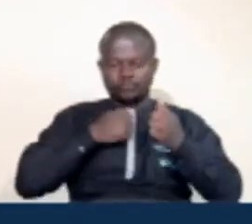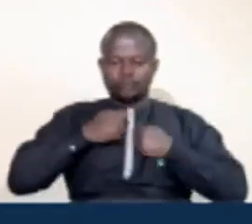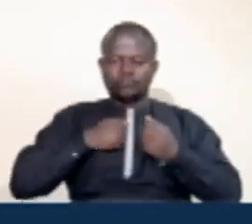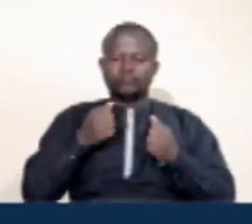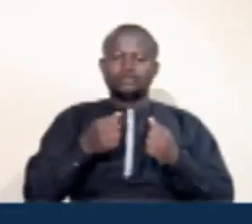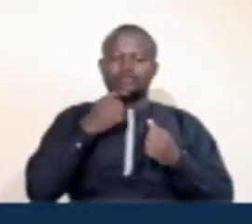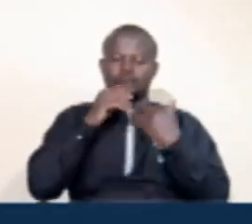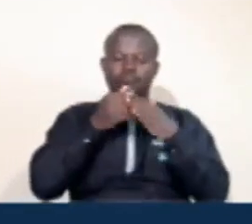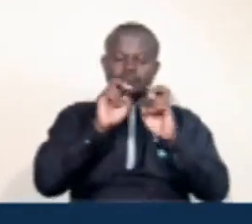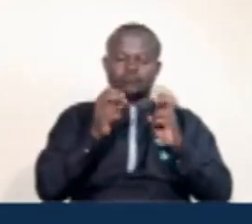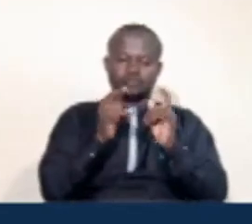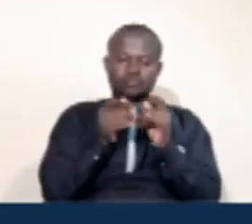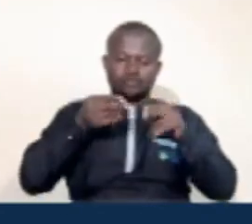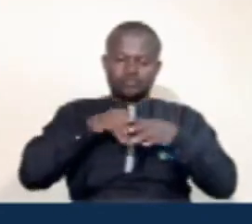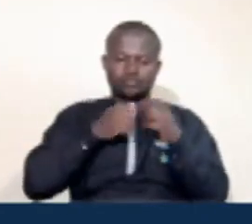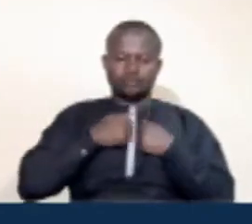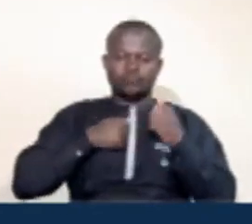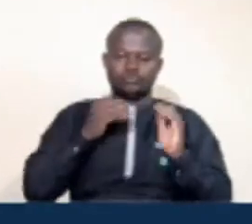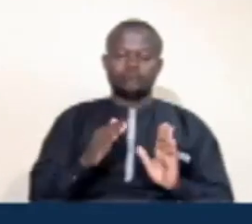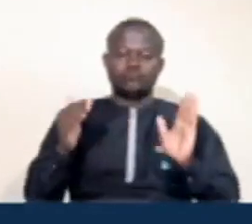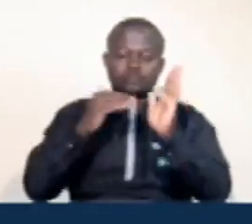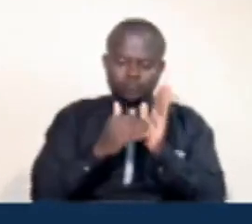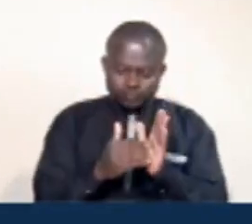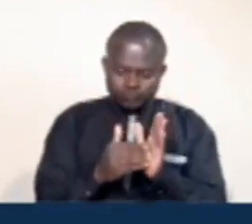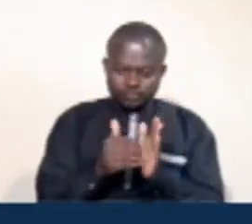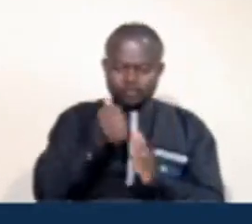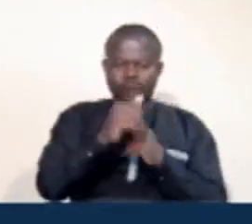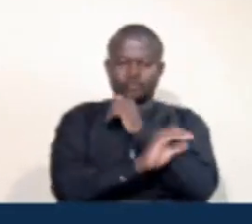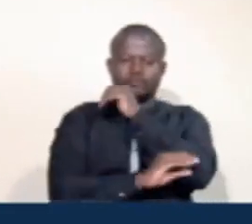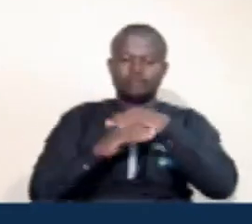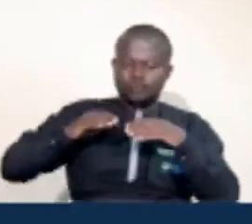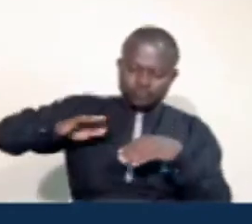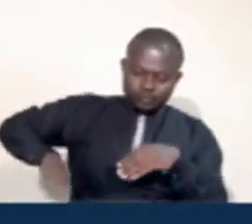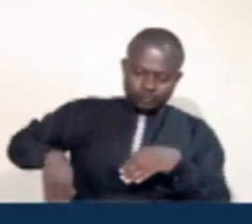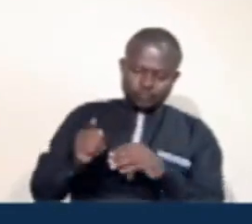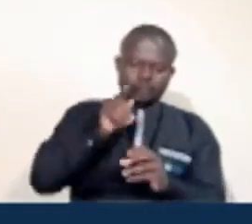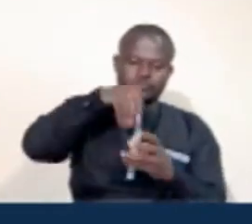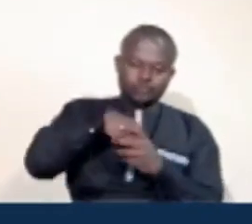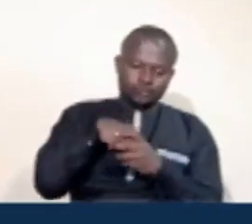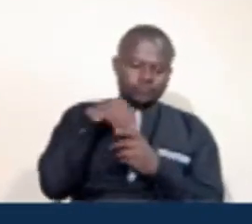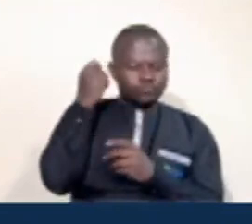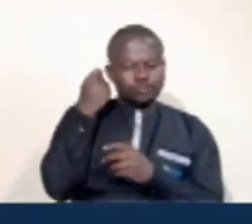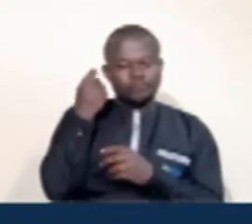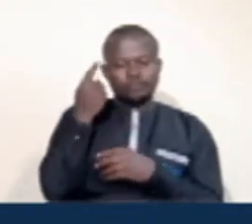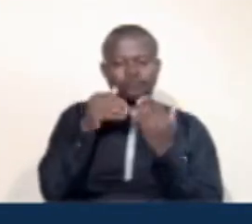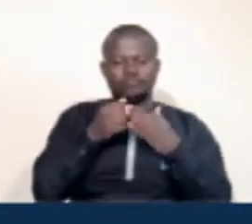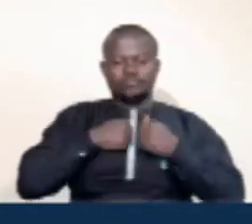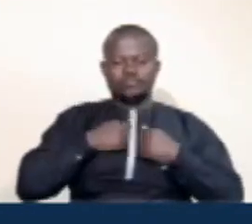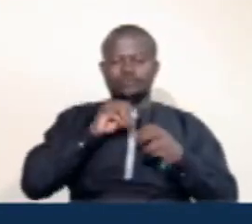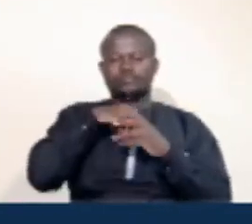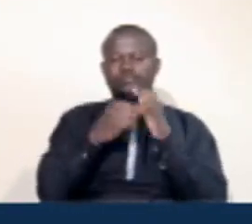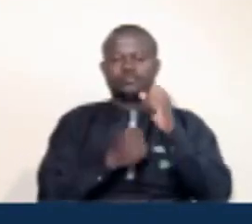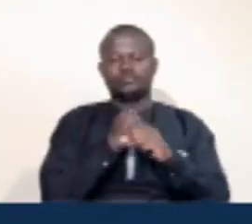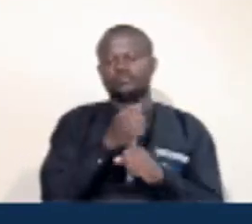ngo reka iyi nama ibere mu Rwanda kandi noneho ari nacyo gihugu cya nyuma kigiyemo kuko u Rwanda rwagiyemo